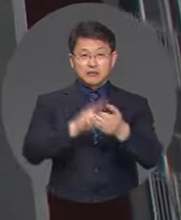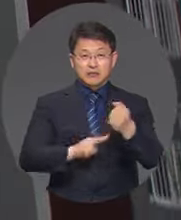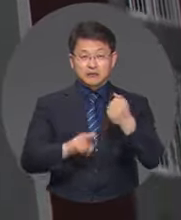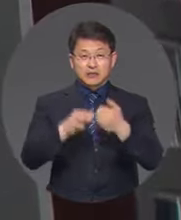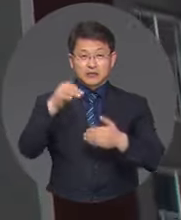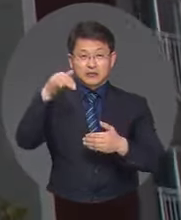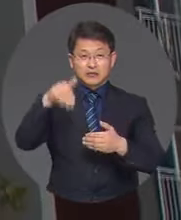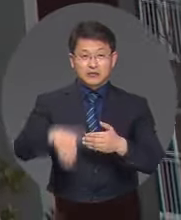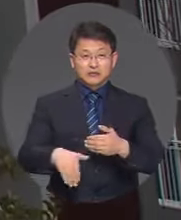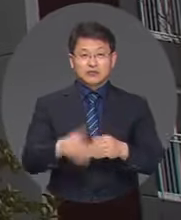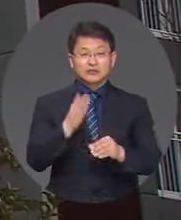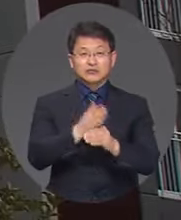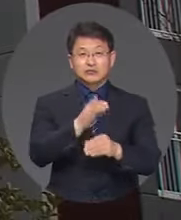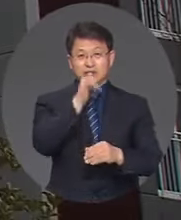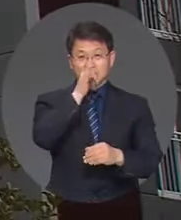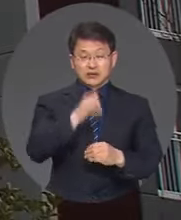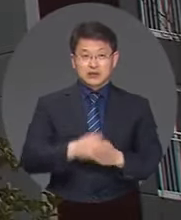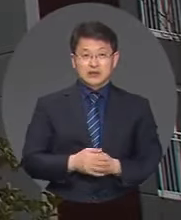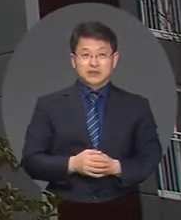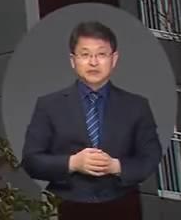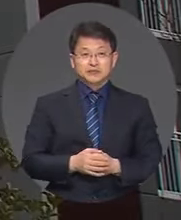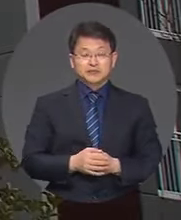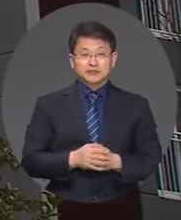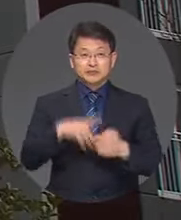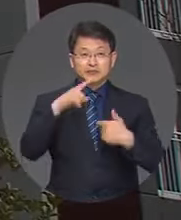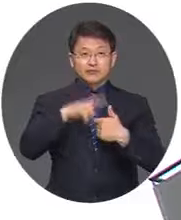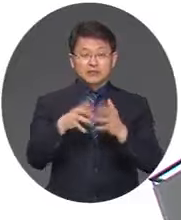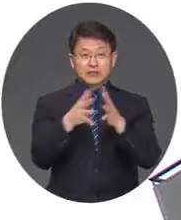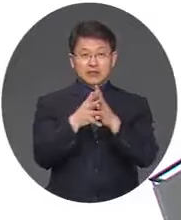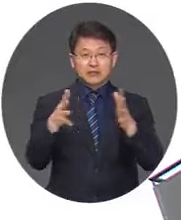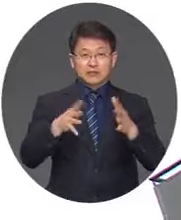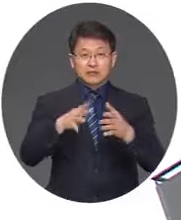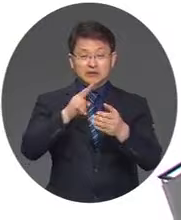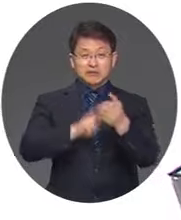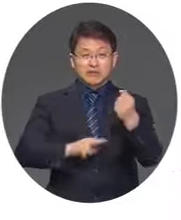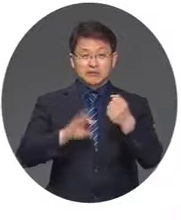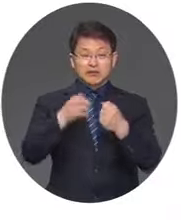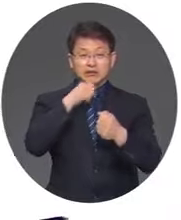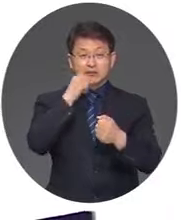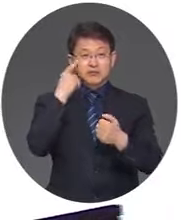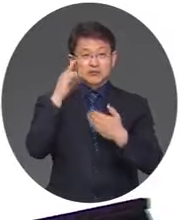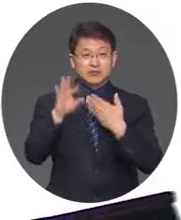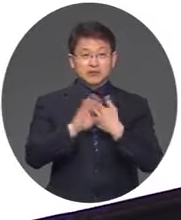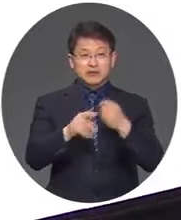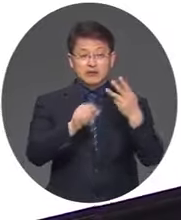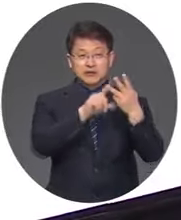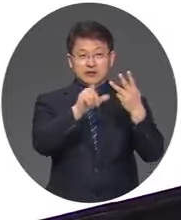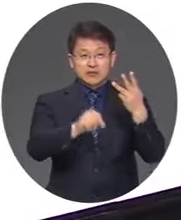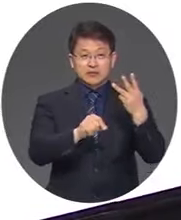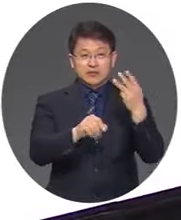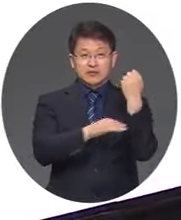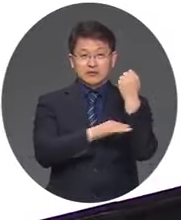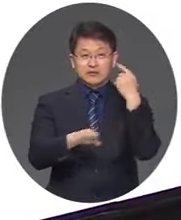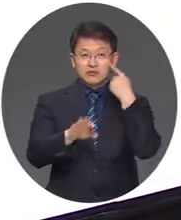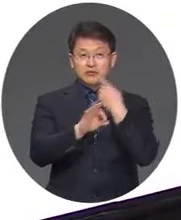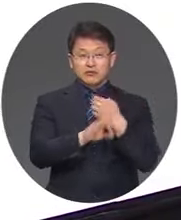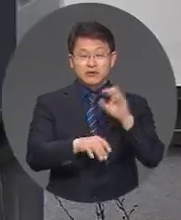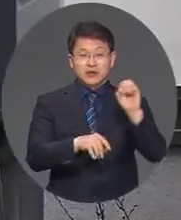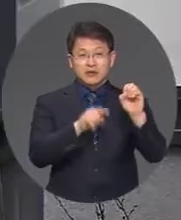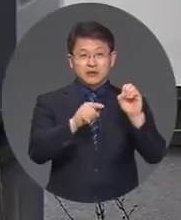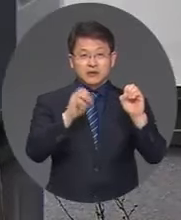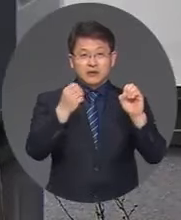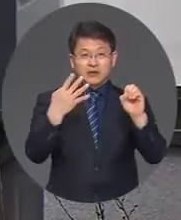가격도 하락세를 이어가고 있습니다 경남 아파트 매매 가격 지수는 3월 첫째 주 기준